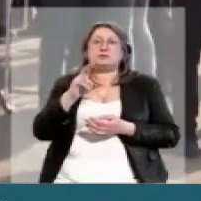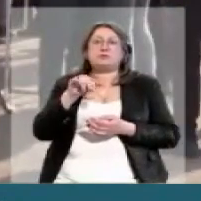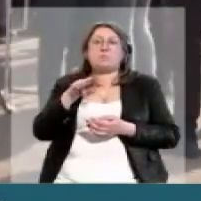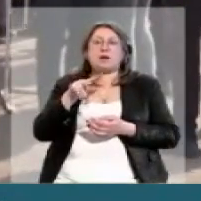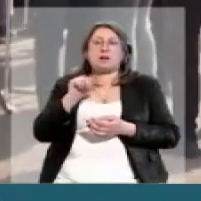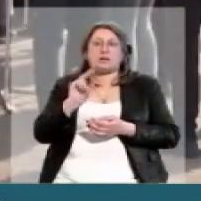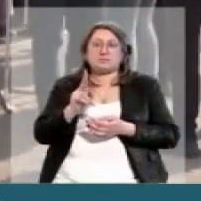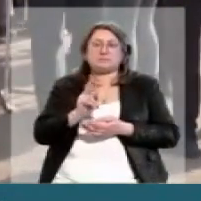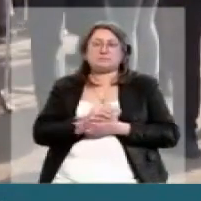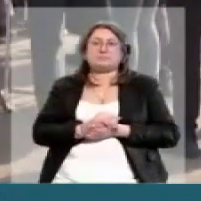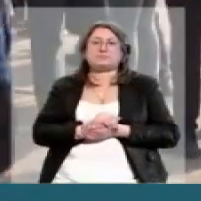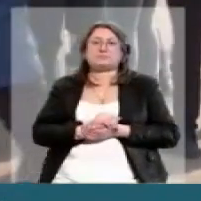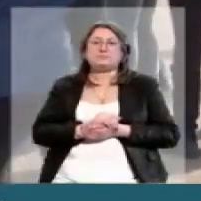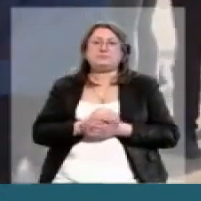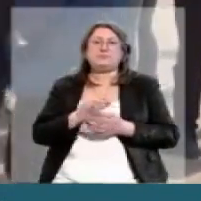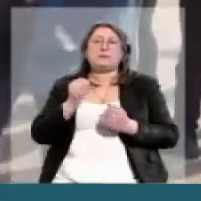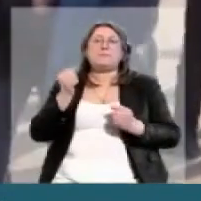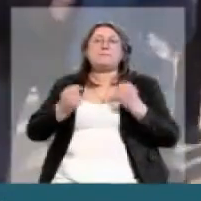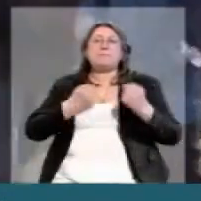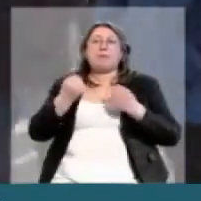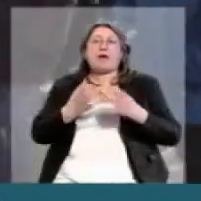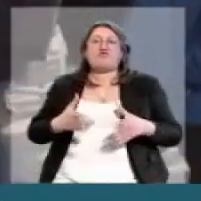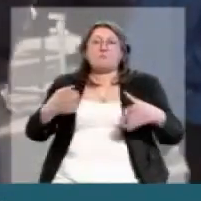қапшықпен жүгіру және де қапшықпен